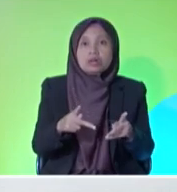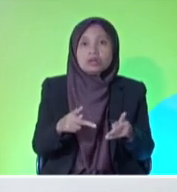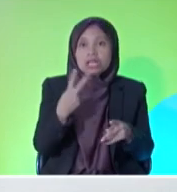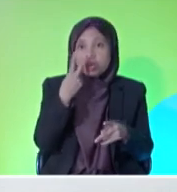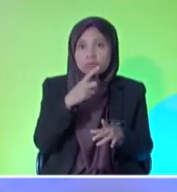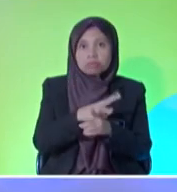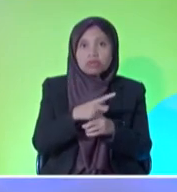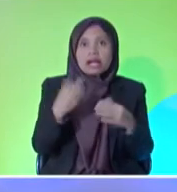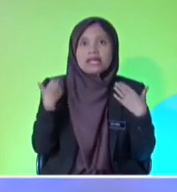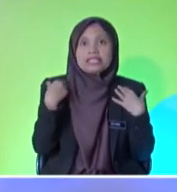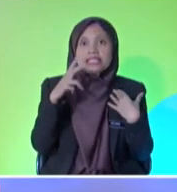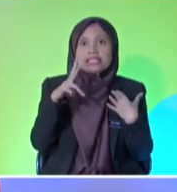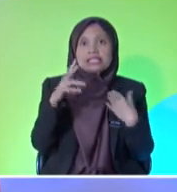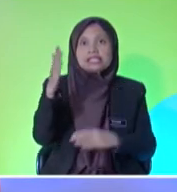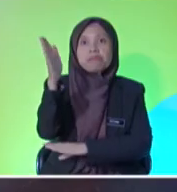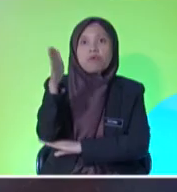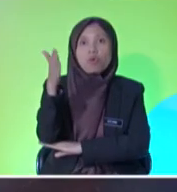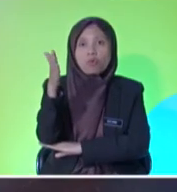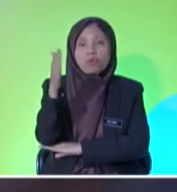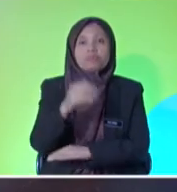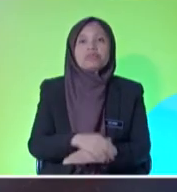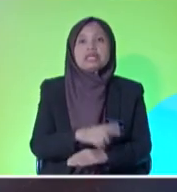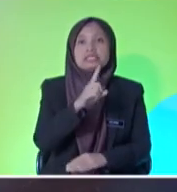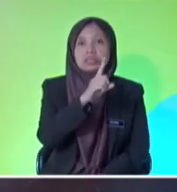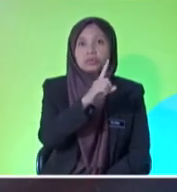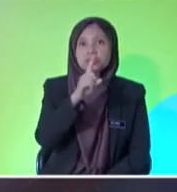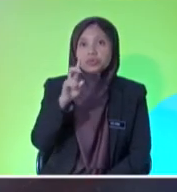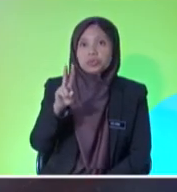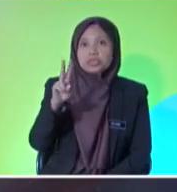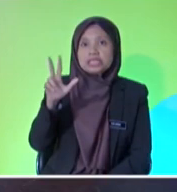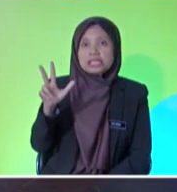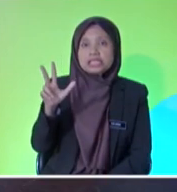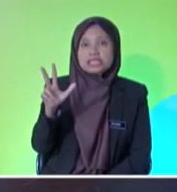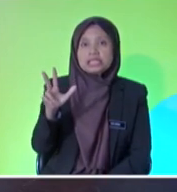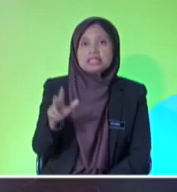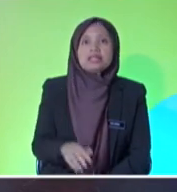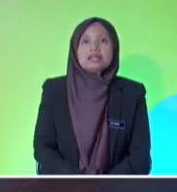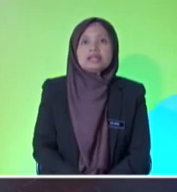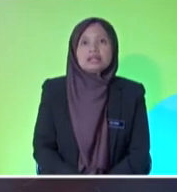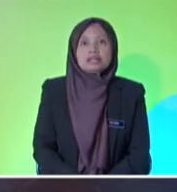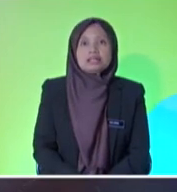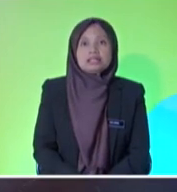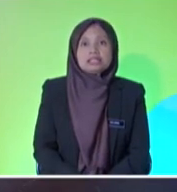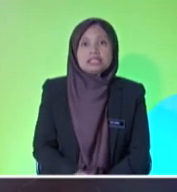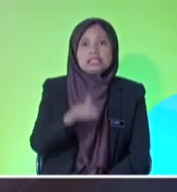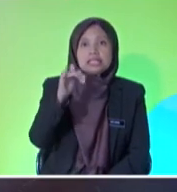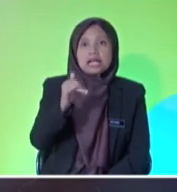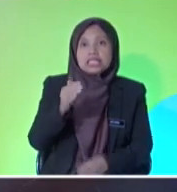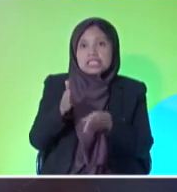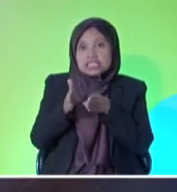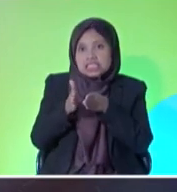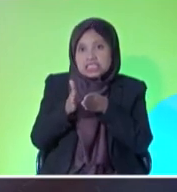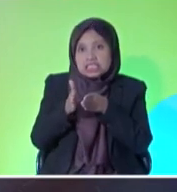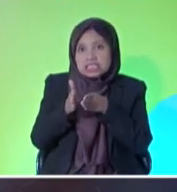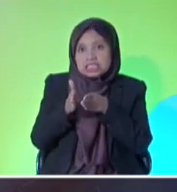di depan itu betul Sebenarnya dia ada tiga pokok yang kecil ini yang paling